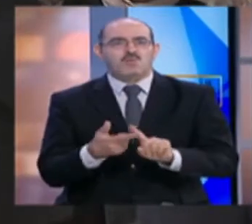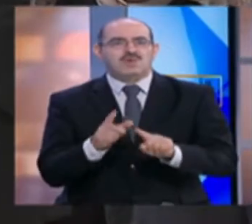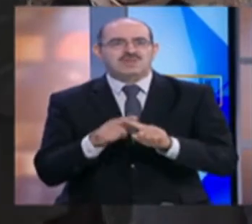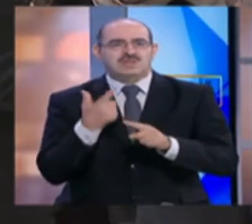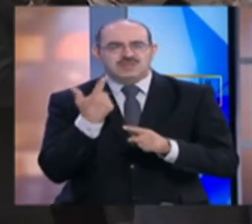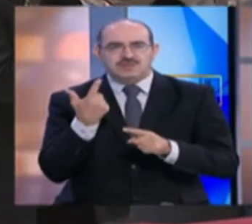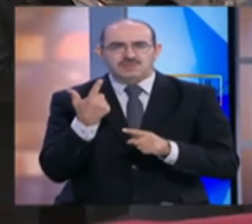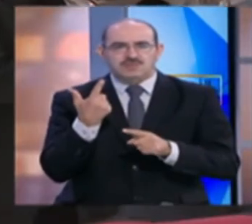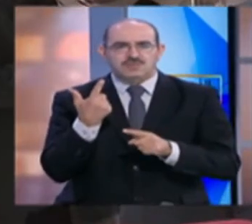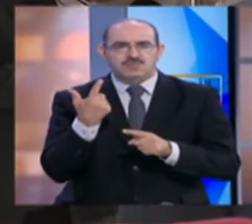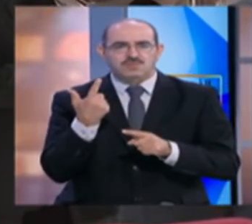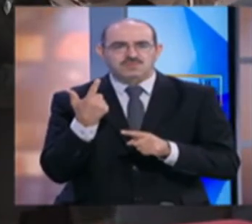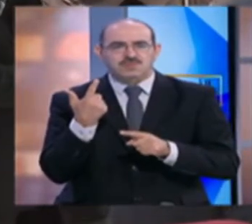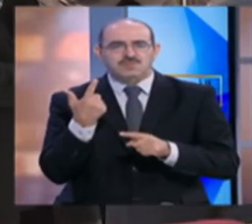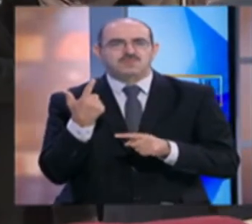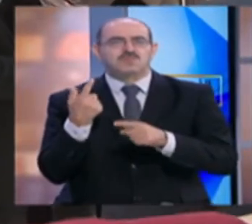وكذلك تحتاج إلى